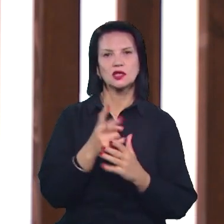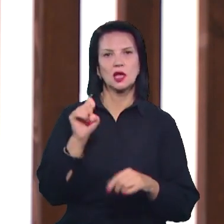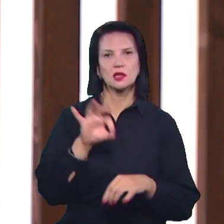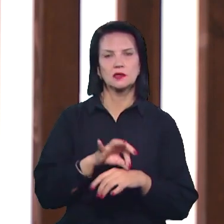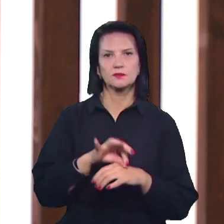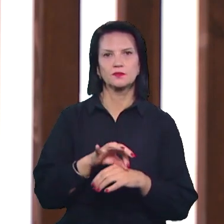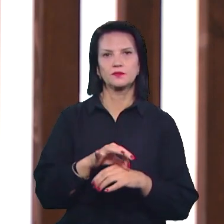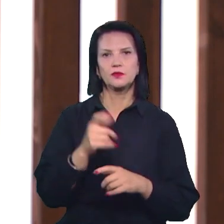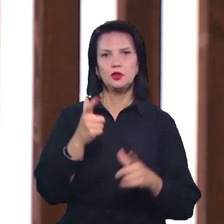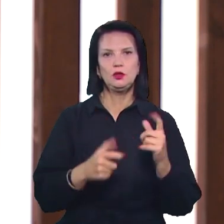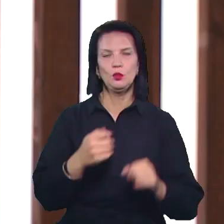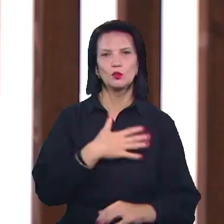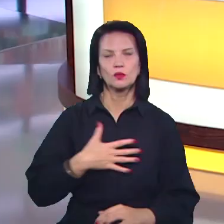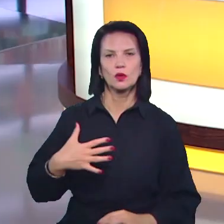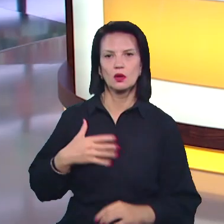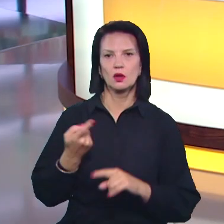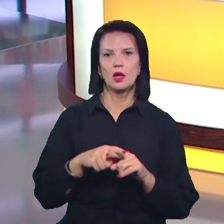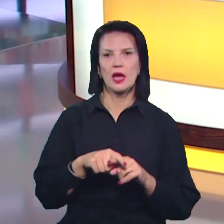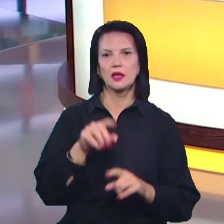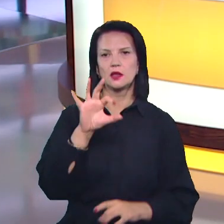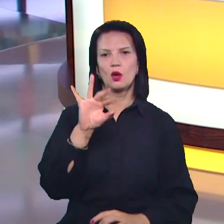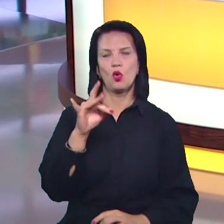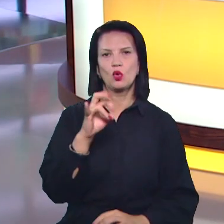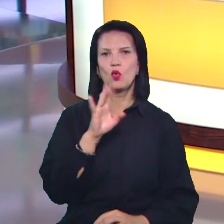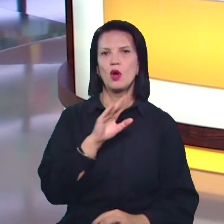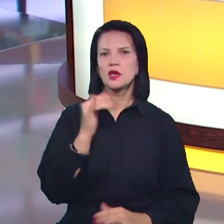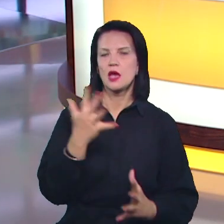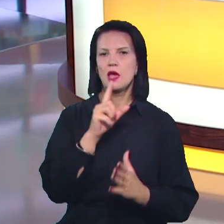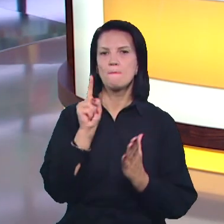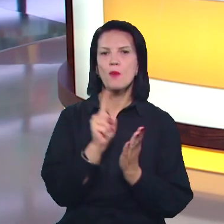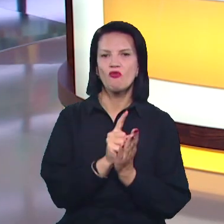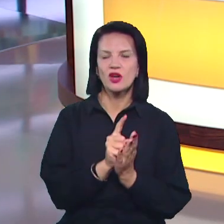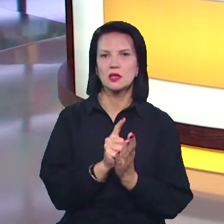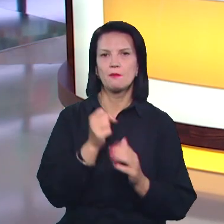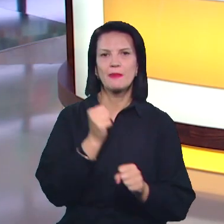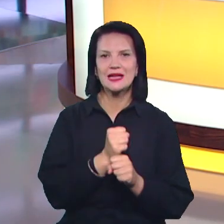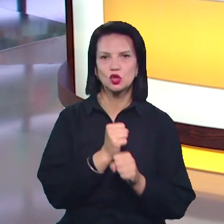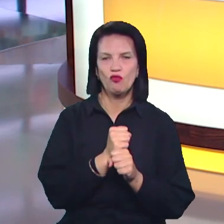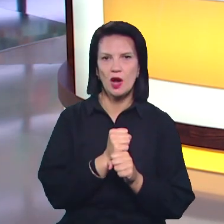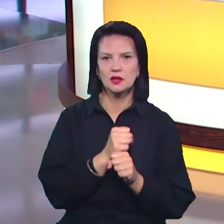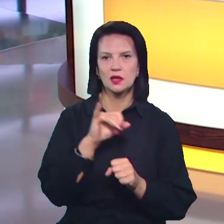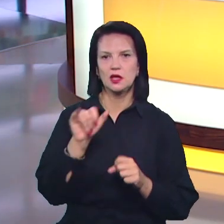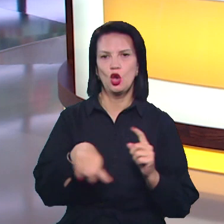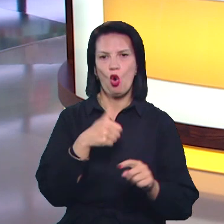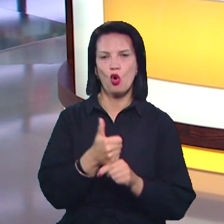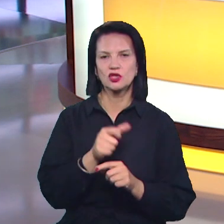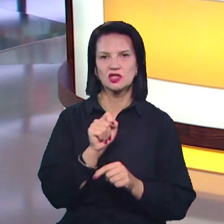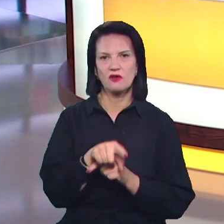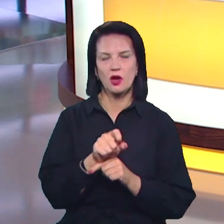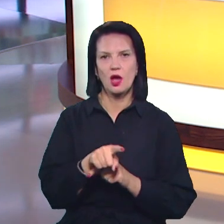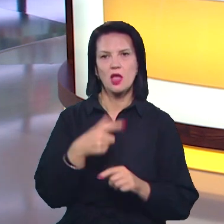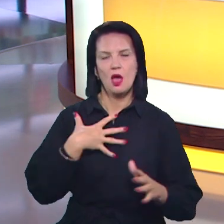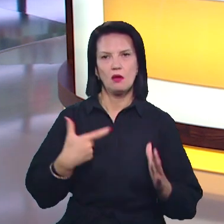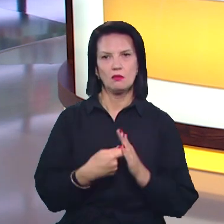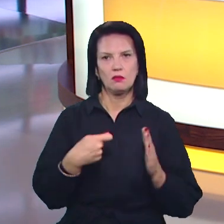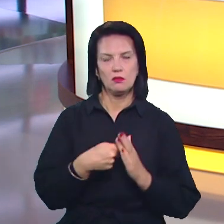залоза – це орган у жінки, який повинен працювати. І основна функція – це годування дитини.